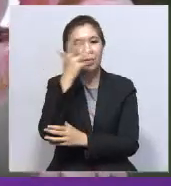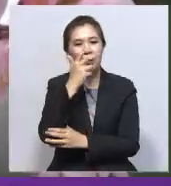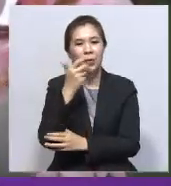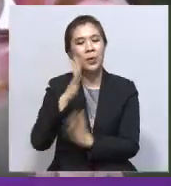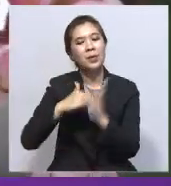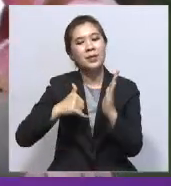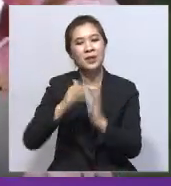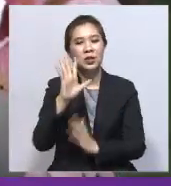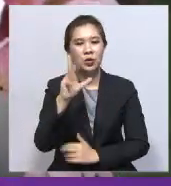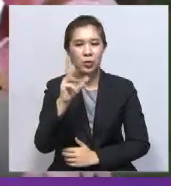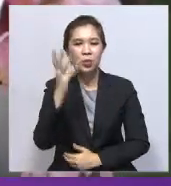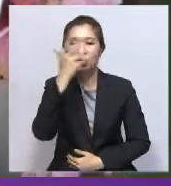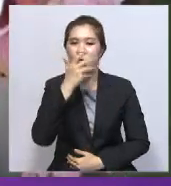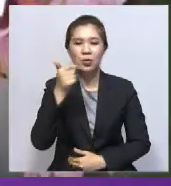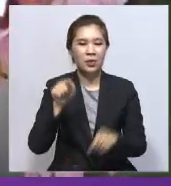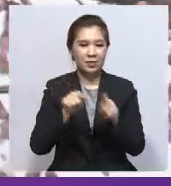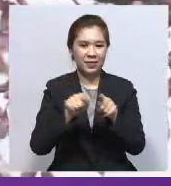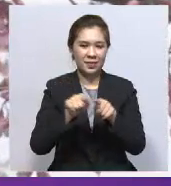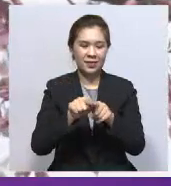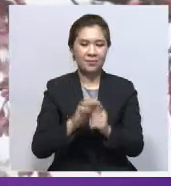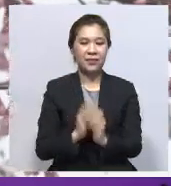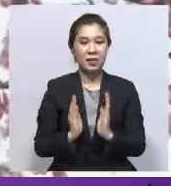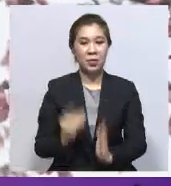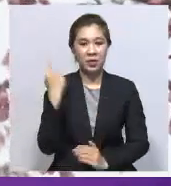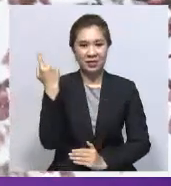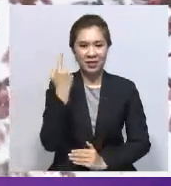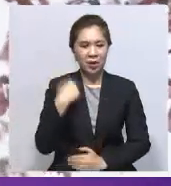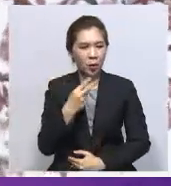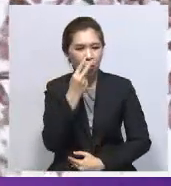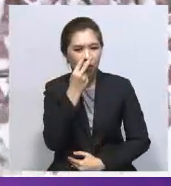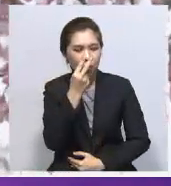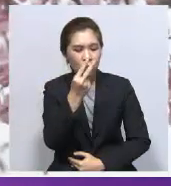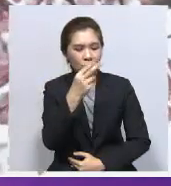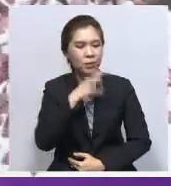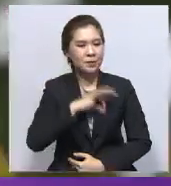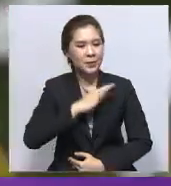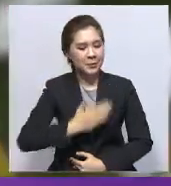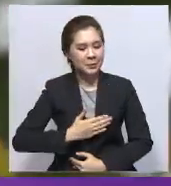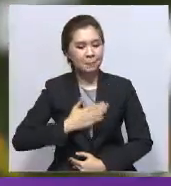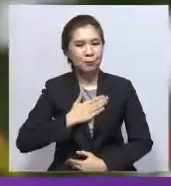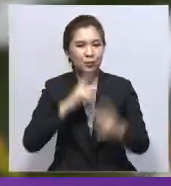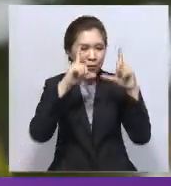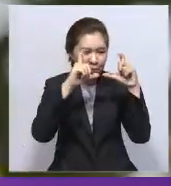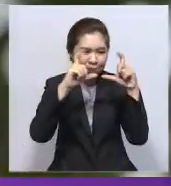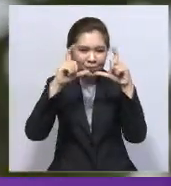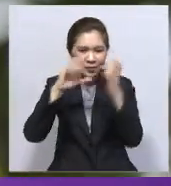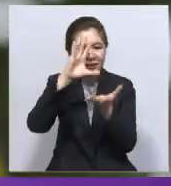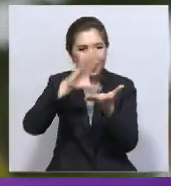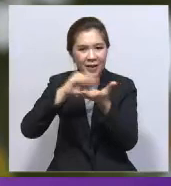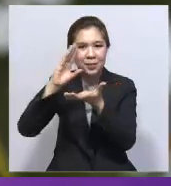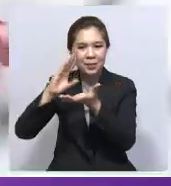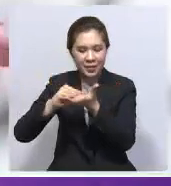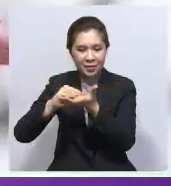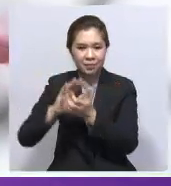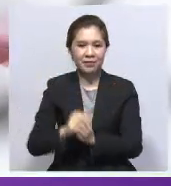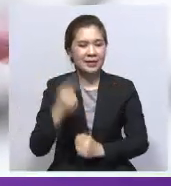อกสีชมพูบานสะพรั่งสวยงามเช่นเดียวกันครับนักท่องเที่ยวที่มาเยี่ยมชมต่างประทับใจและถ่ายรูปเก็บไว้เป็นที่ระลึกโดยคาดว่